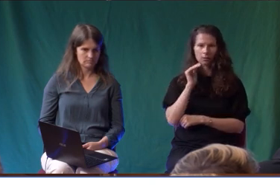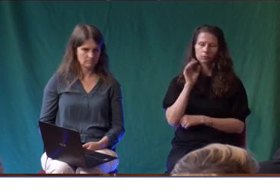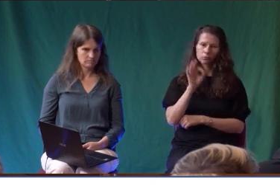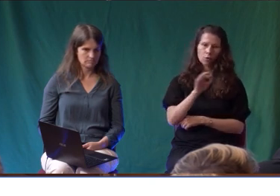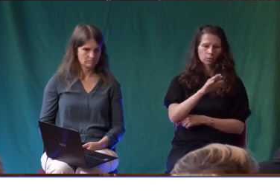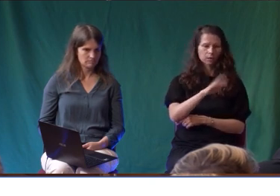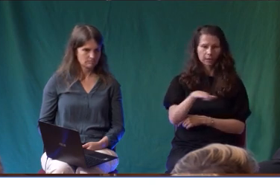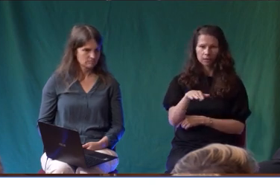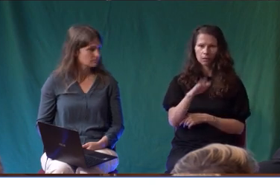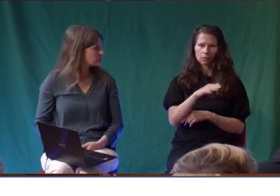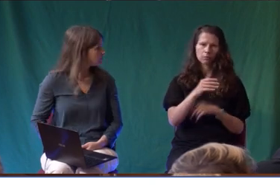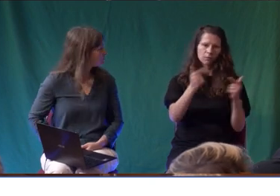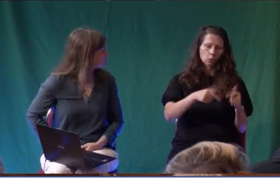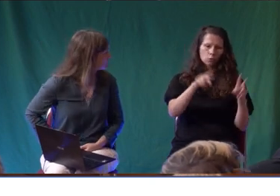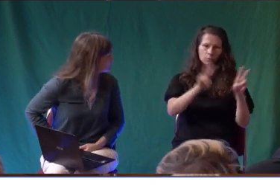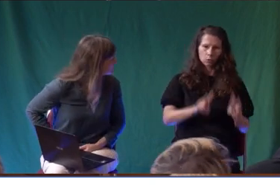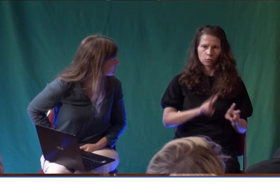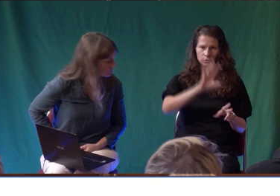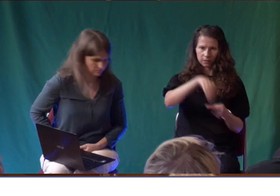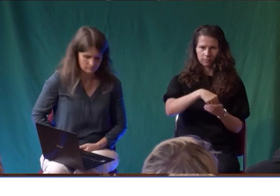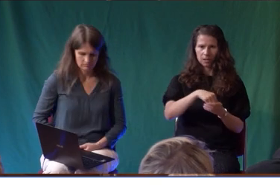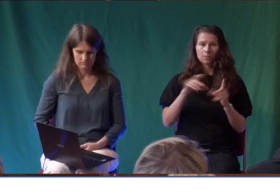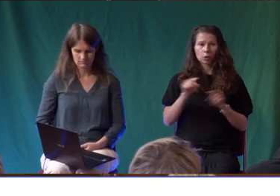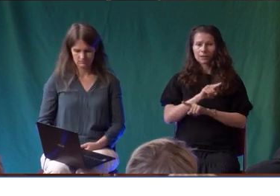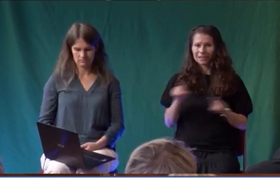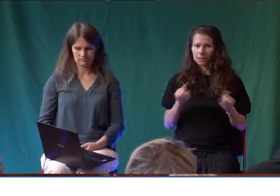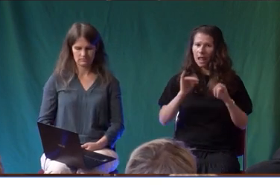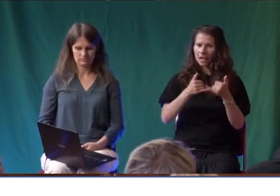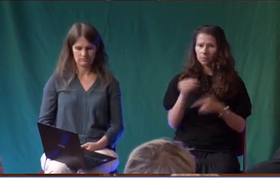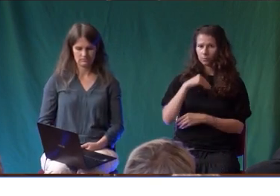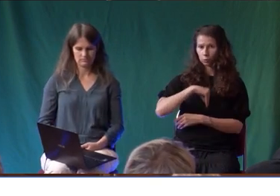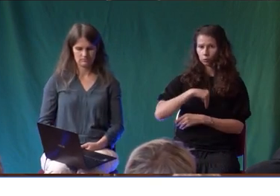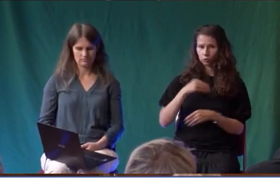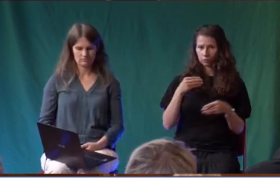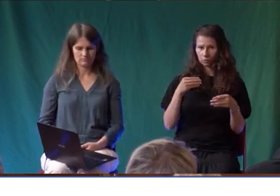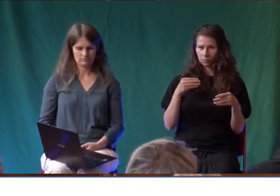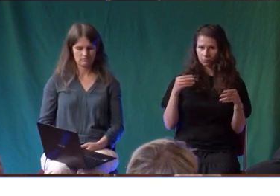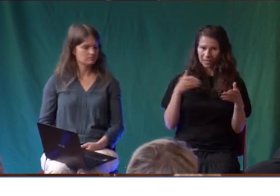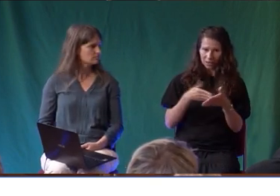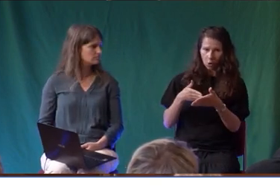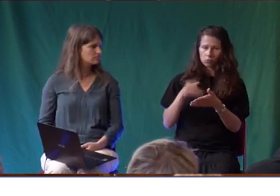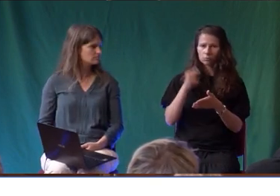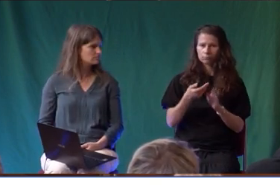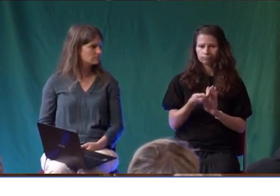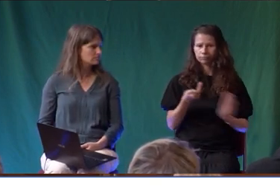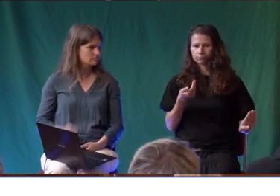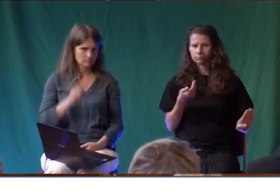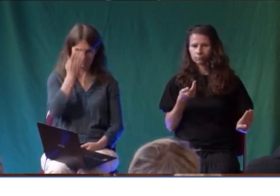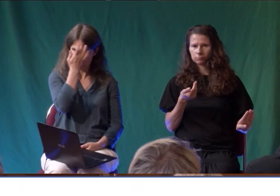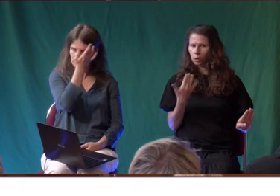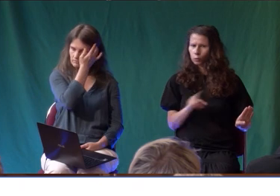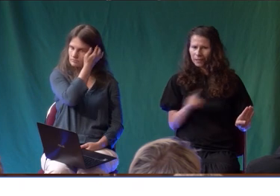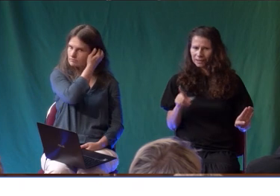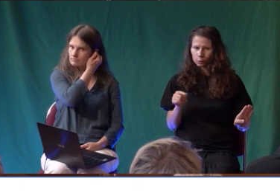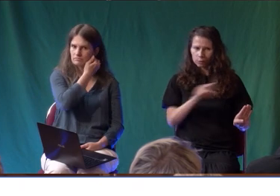Betreuung ihrer Kinder hier steht NICHT Eltern mit psychischen Behinderung sind ausgeschlossen steht er nicht hat der Gesetzgeber